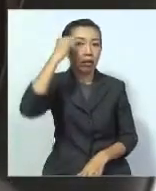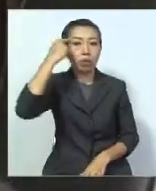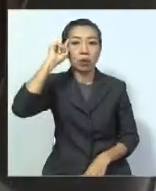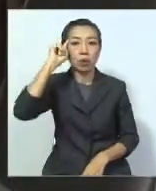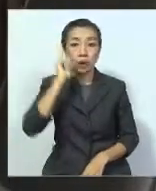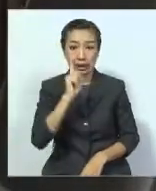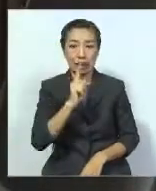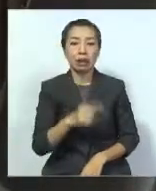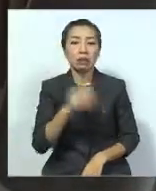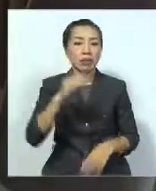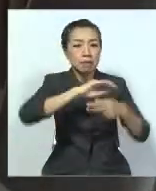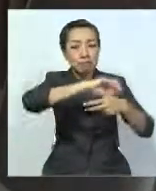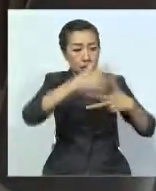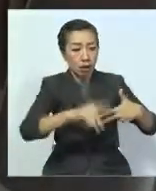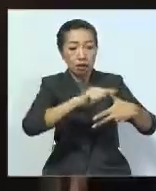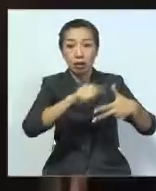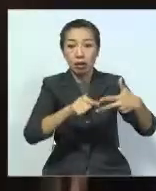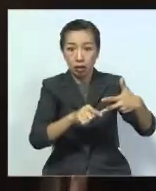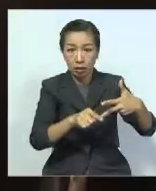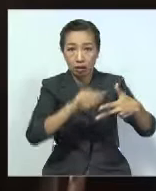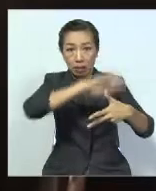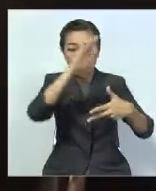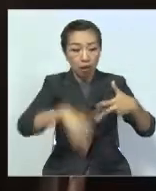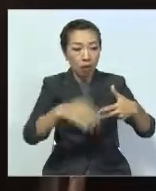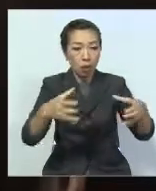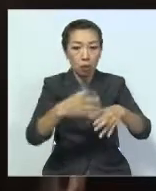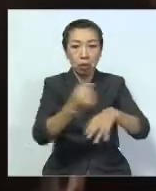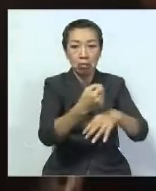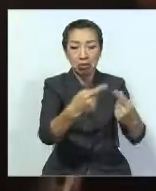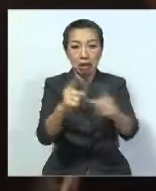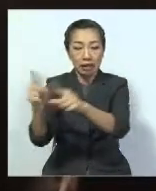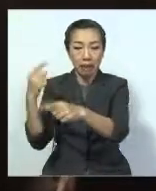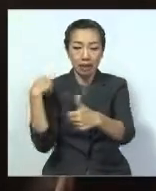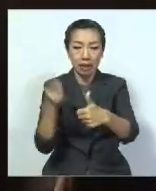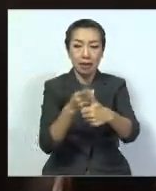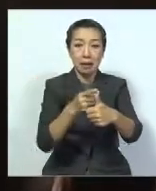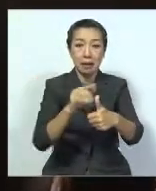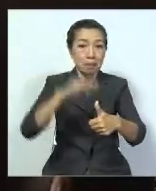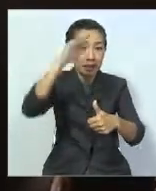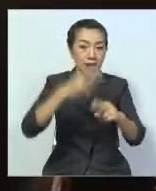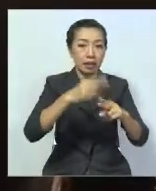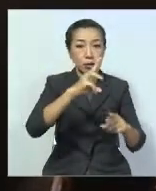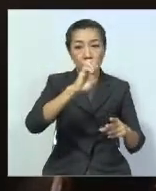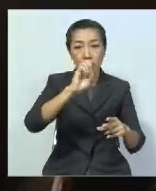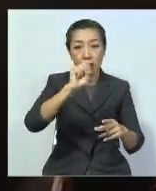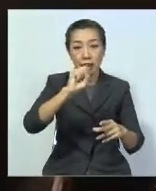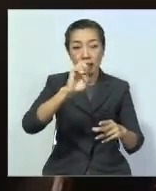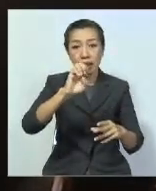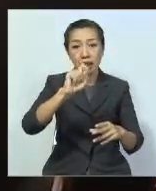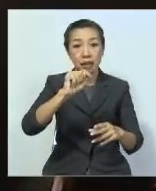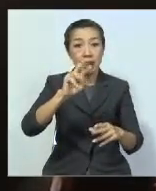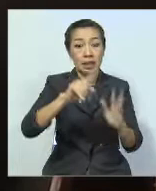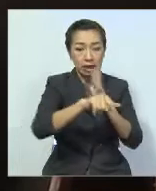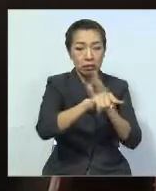3คนอยู่ในพรรคการเมืองที่แตกต่างกันออกไปทั้ง3คนนะครับ ค ุณนิสิตเนี่ยอยู่พรรคเพื่อไทยนะครับแล้วก็น้องสาวอย่าง